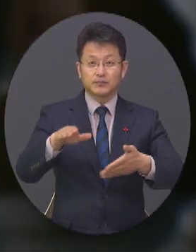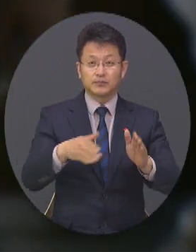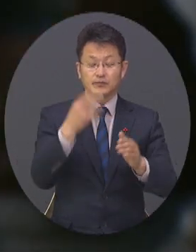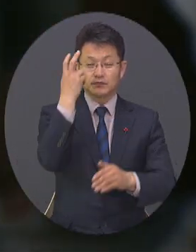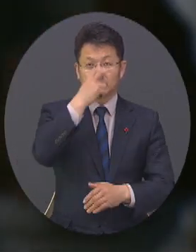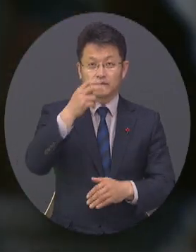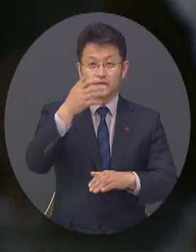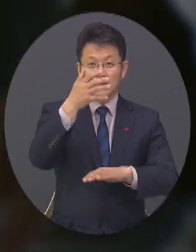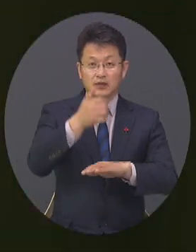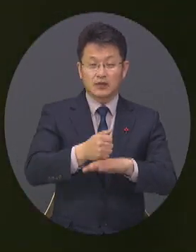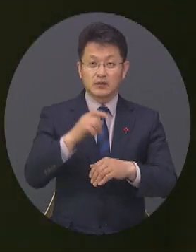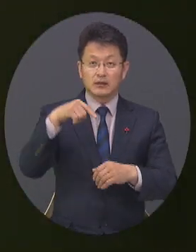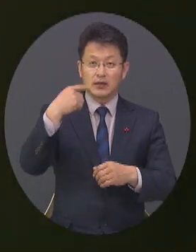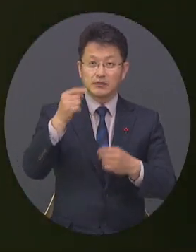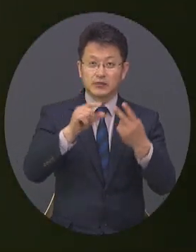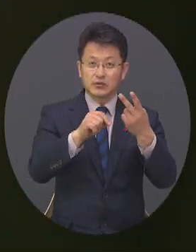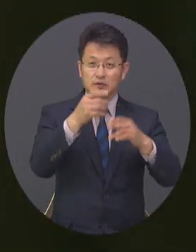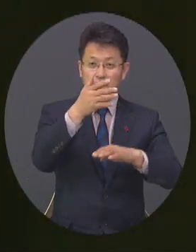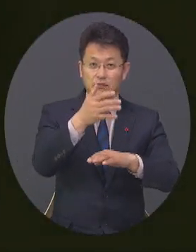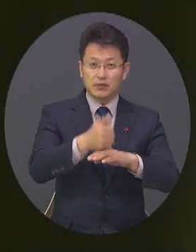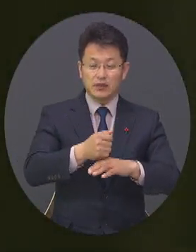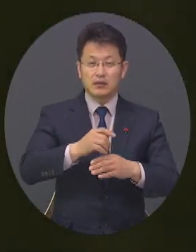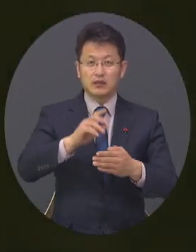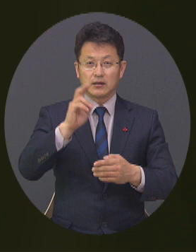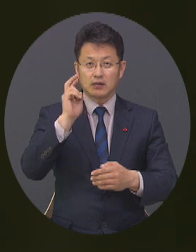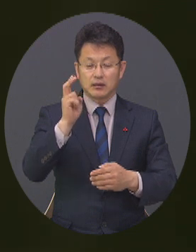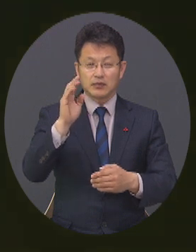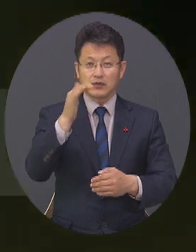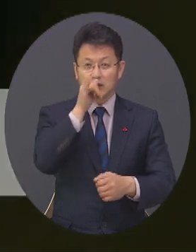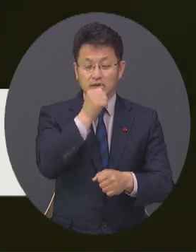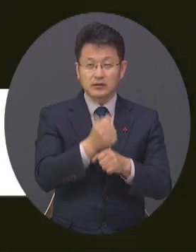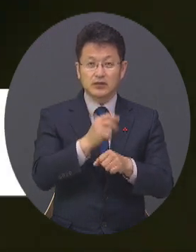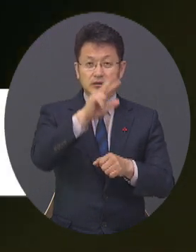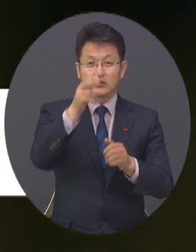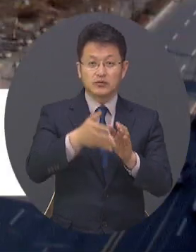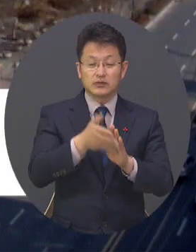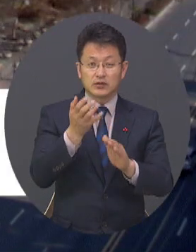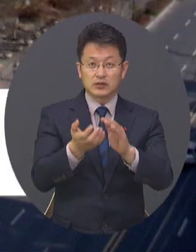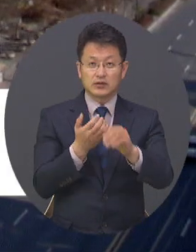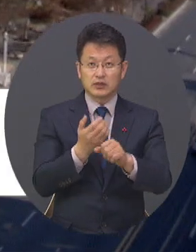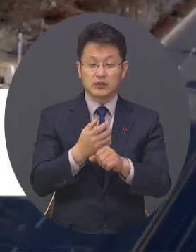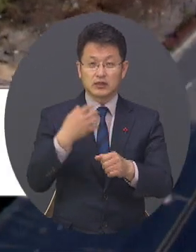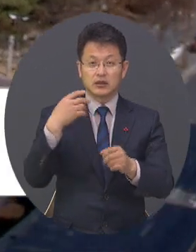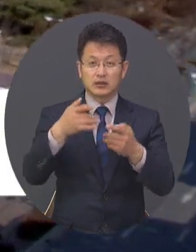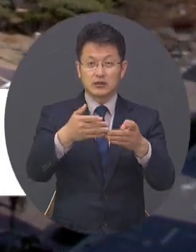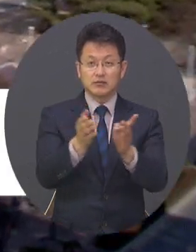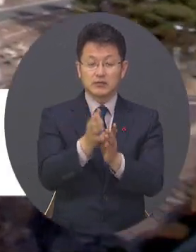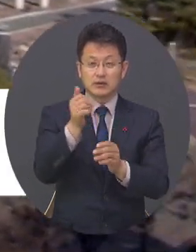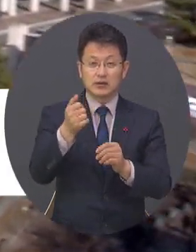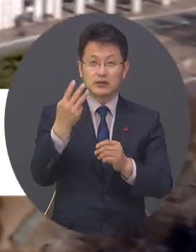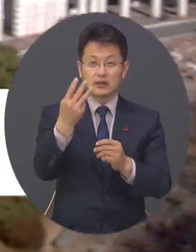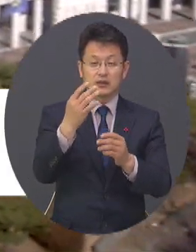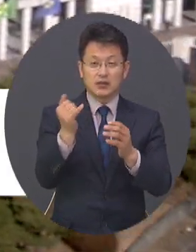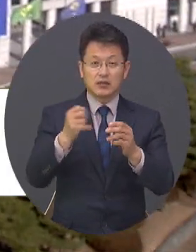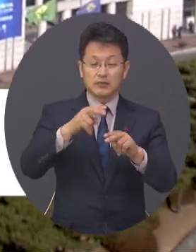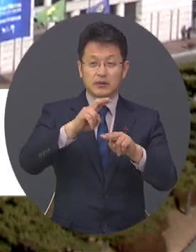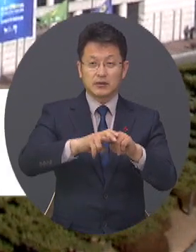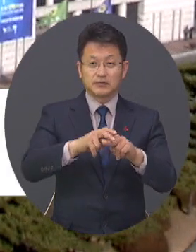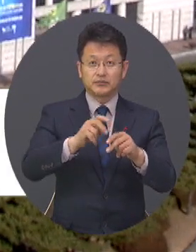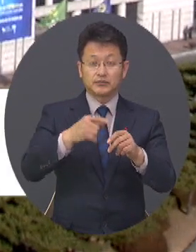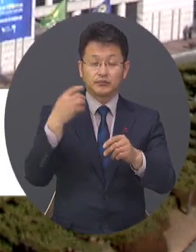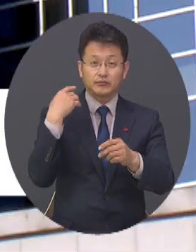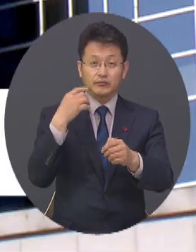감찰 결과 는 다음달 말쯤 나올 것으로 이상 되는데 진주시는 그전에 팀장 3명을 gb 해제 하고 나머지